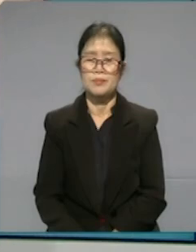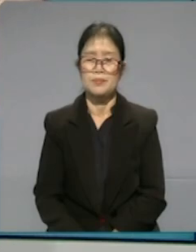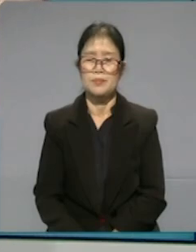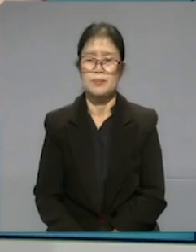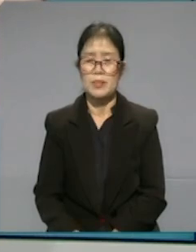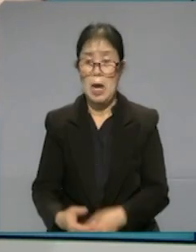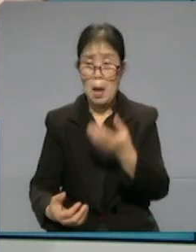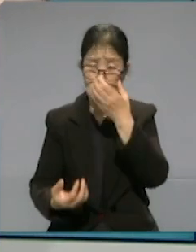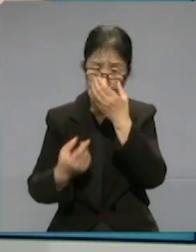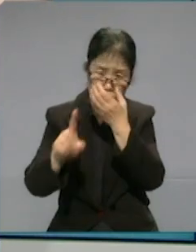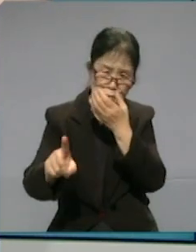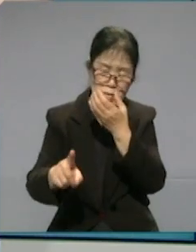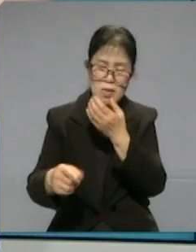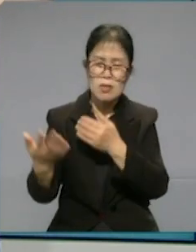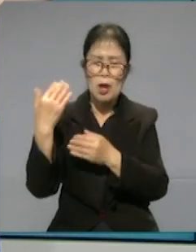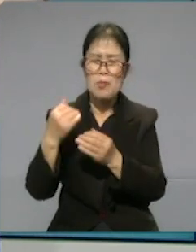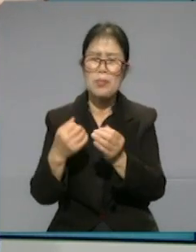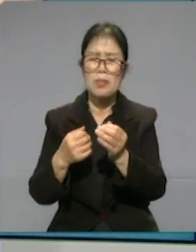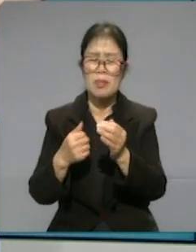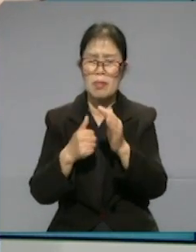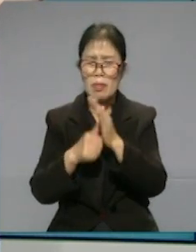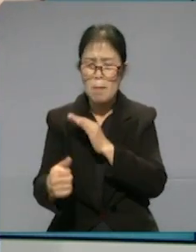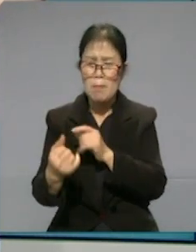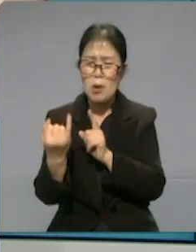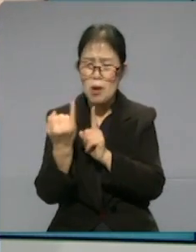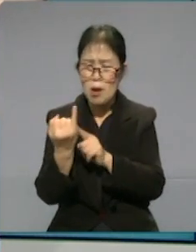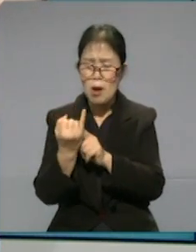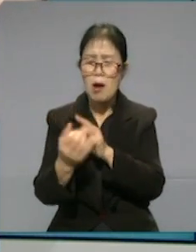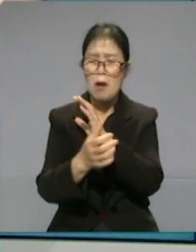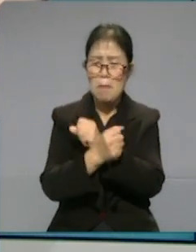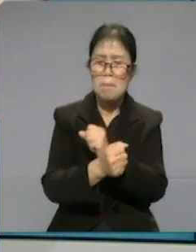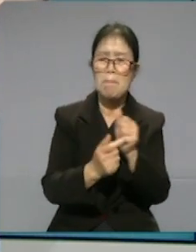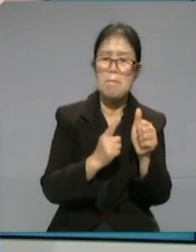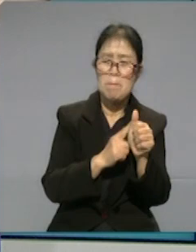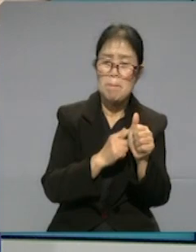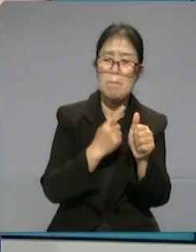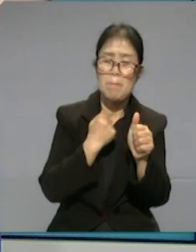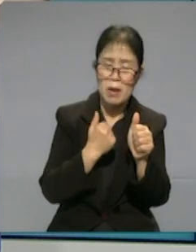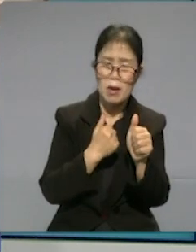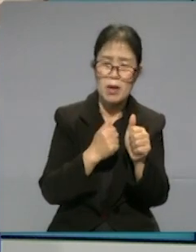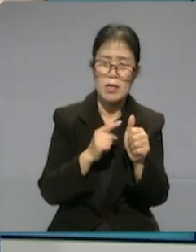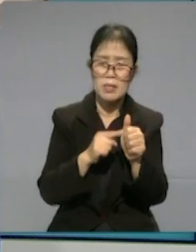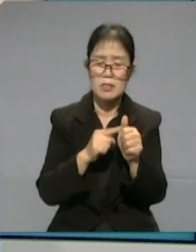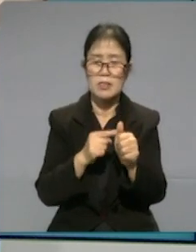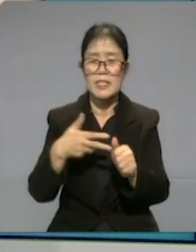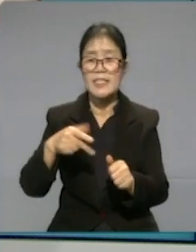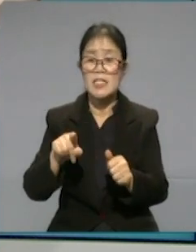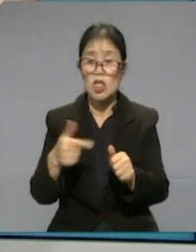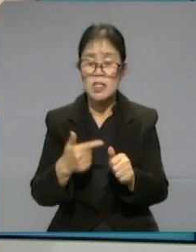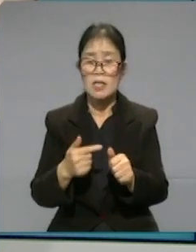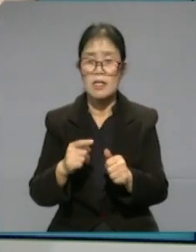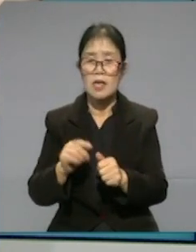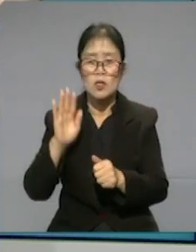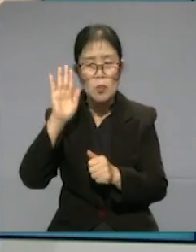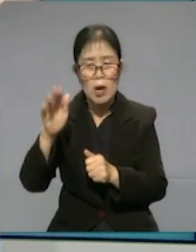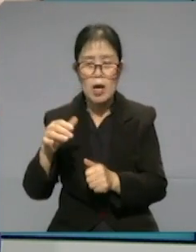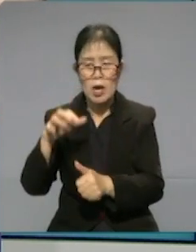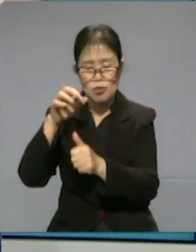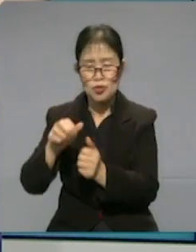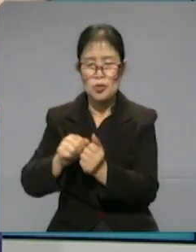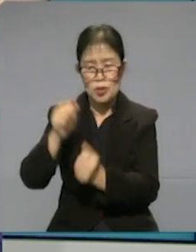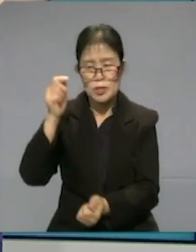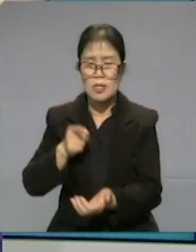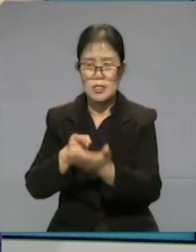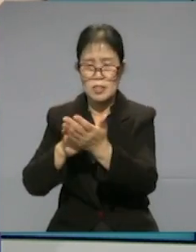팬싱 전 국가대표 남현희 씨의 약혼자로 알려졌다가 사기 의혹의 휩싸인 전청 주 씨에 대해 조만간 구속영장이